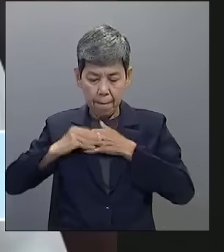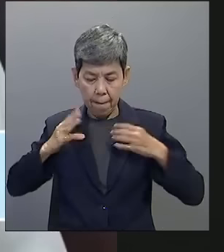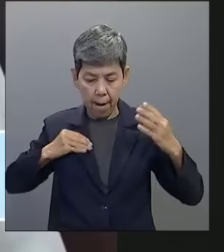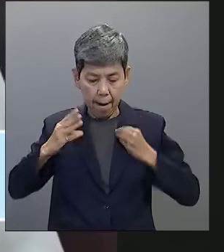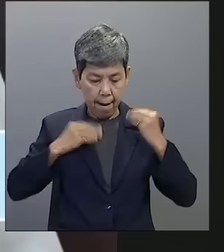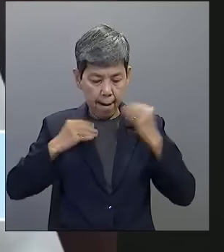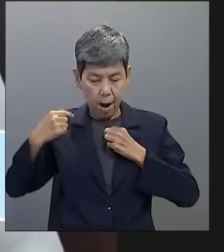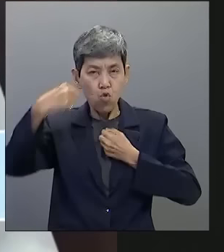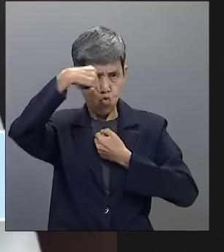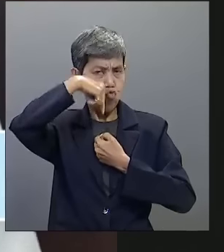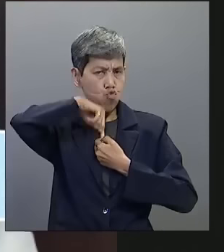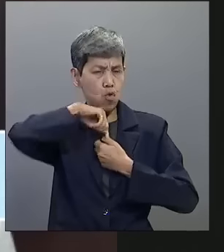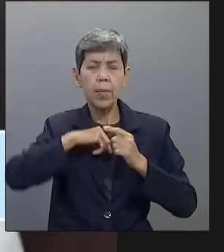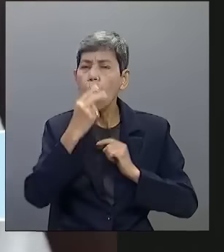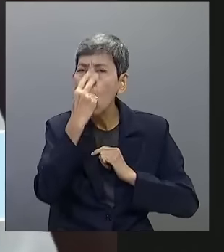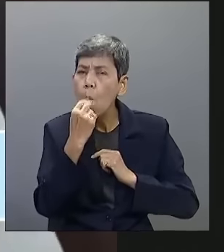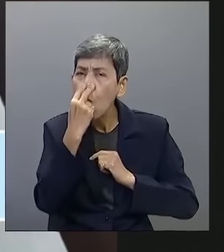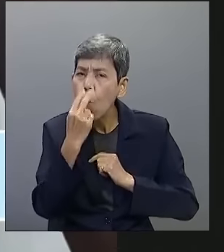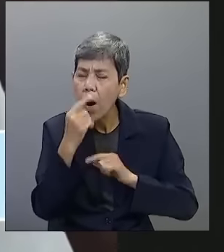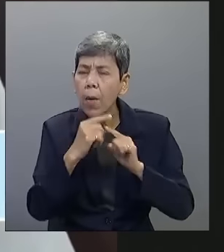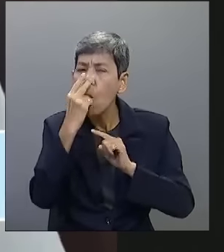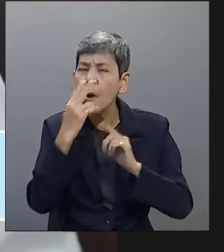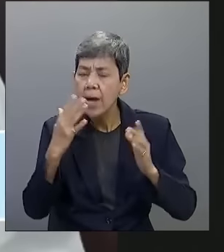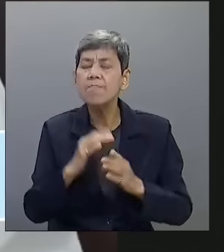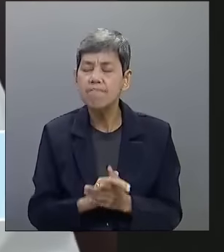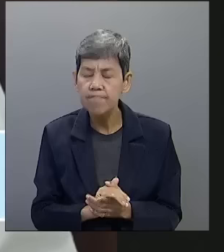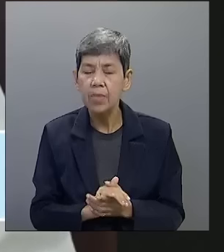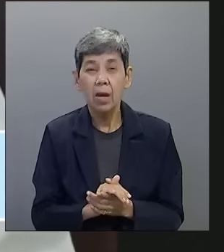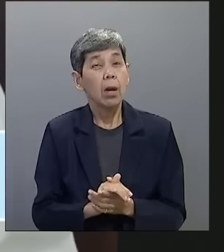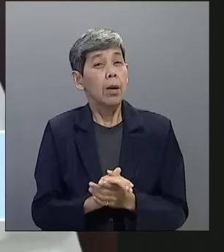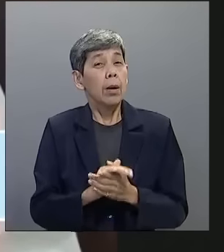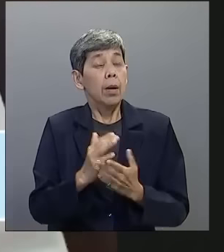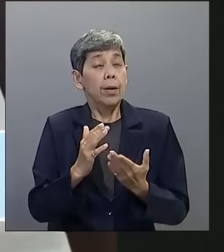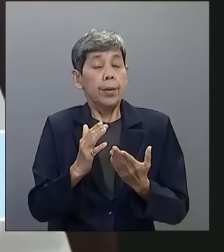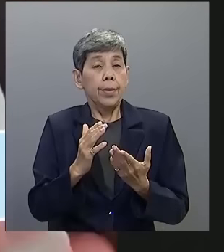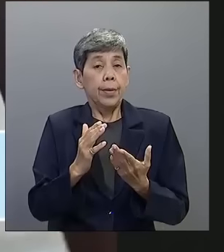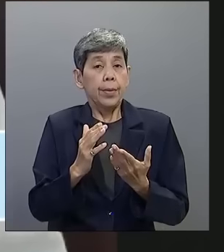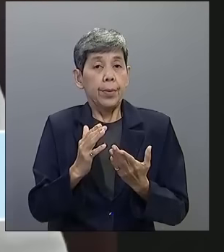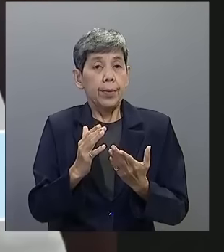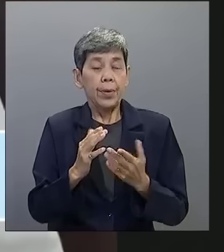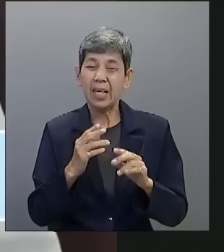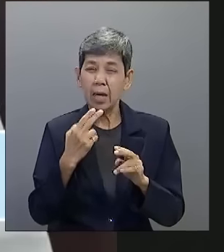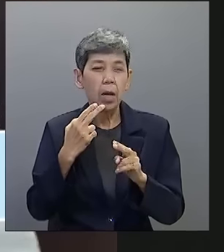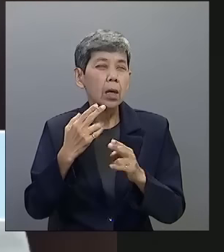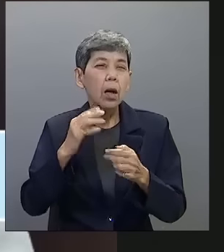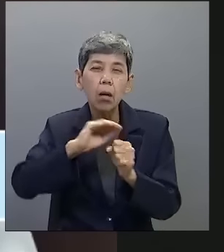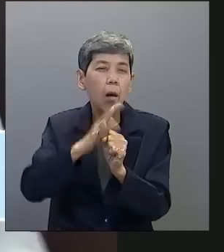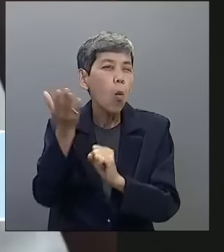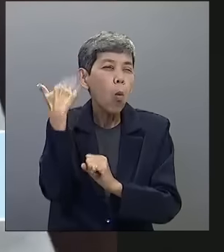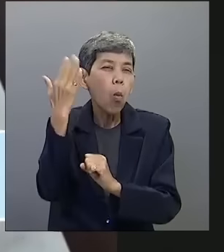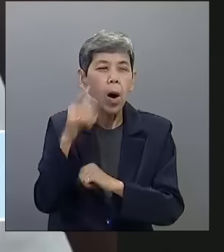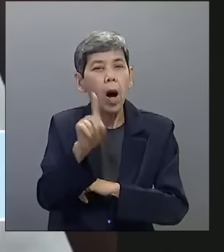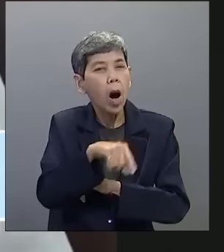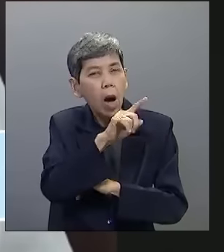เป็นลักษณะคล้ายๆไข้หวัดหรือไข้หวัดใหญ่มากขึ้นฮะในขณะที่สายพันธุ์ดั้งเดิมอัลฟาหรือเดลต้า